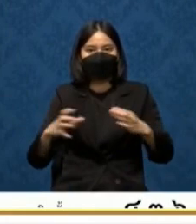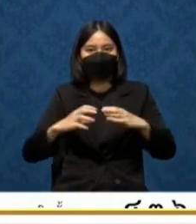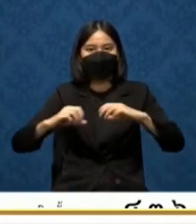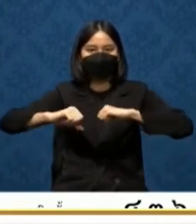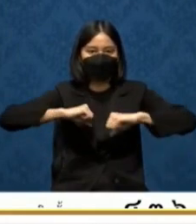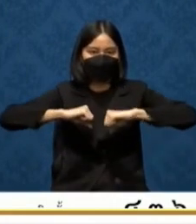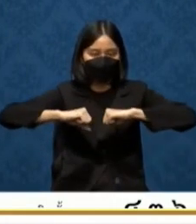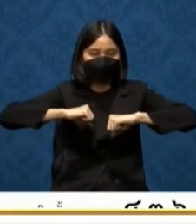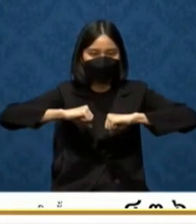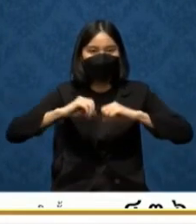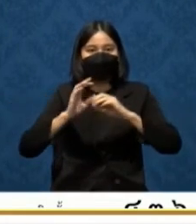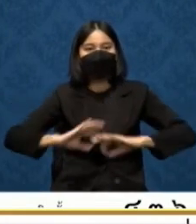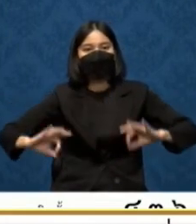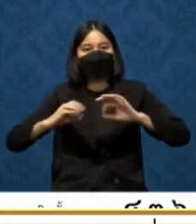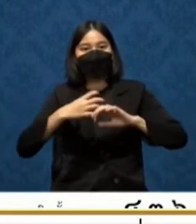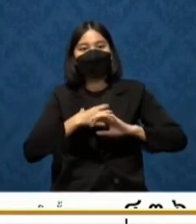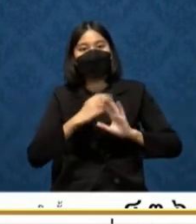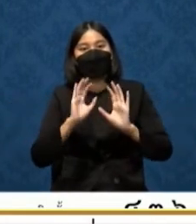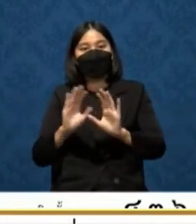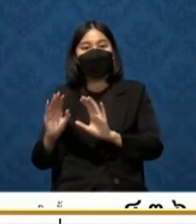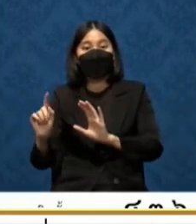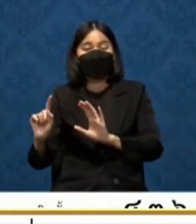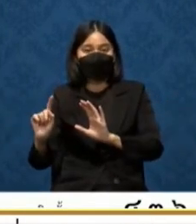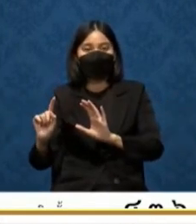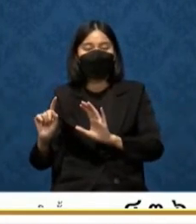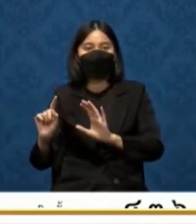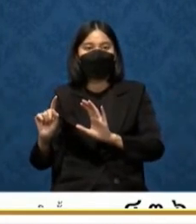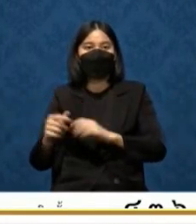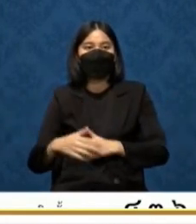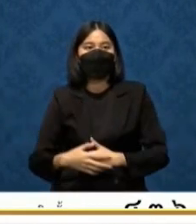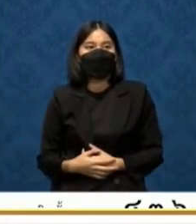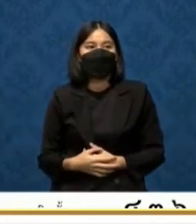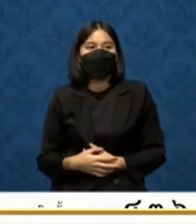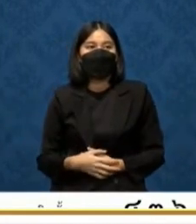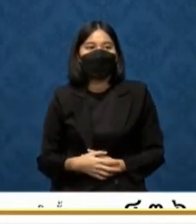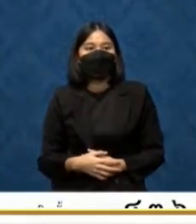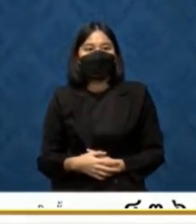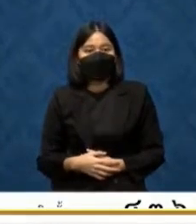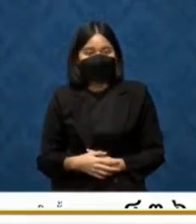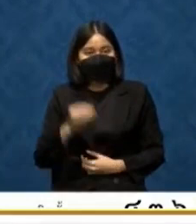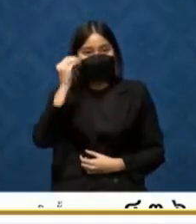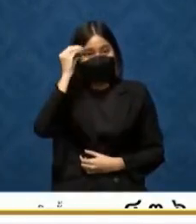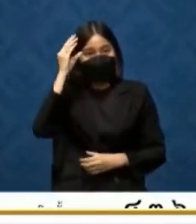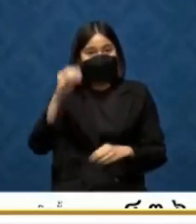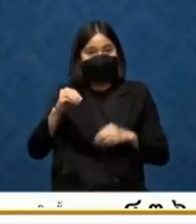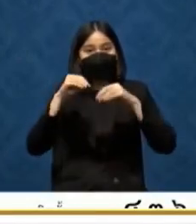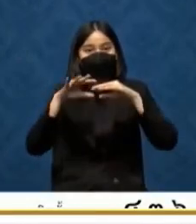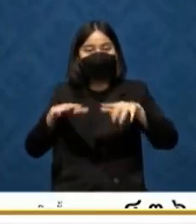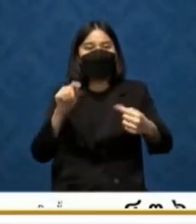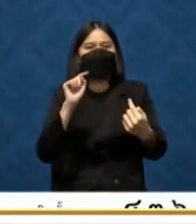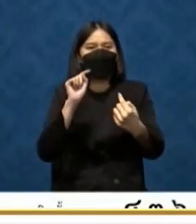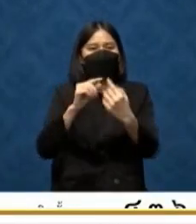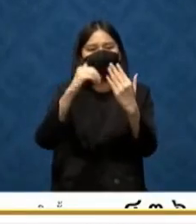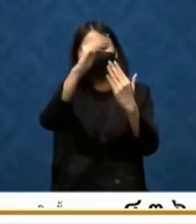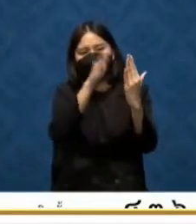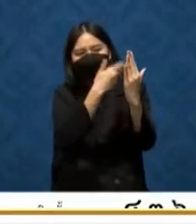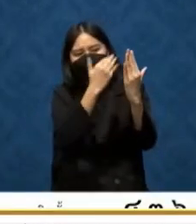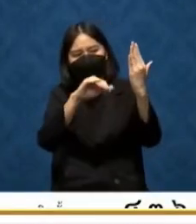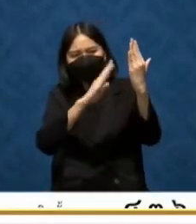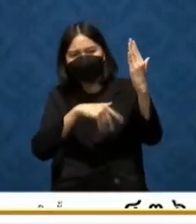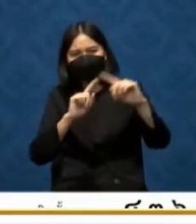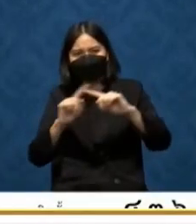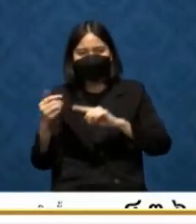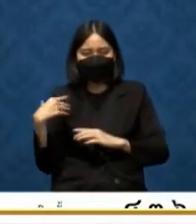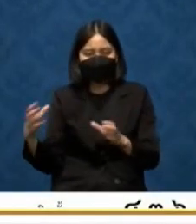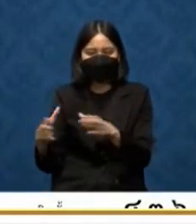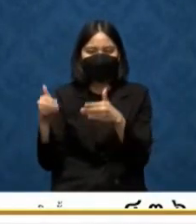ชนเรา Betty arthritis อยจะทำนิด à ขี้นะครัว่า ให้กระจายไปยั่ง ชนบจด้วยนะครับเพรว่า อี้อาจจะ อยู่ในกล่มเมื